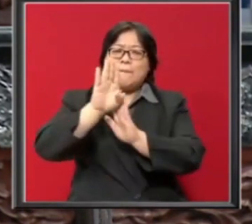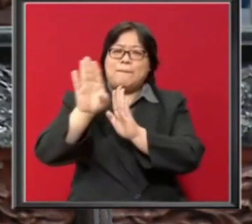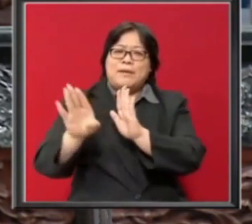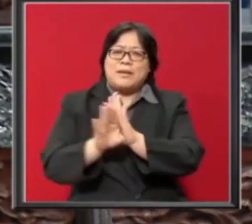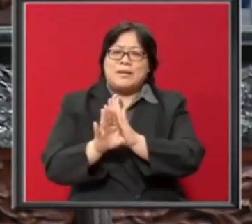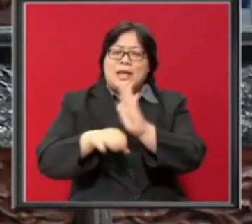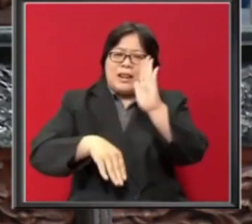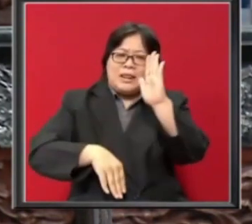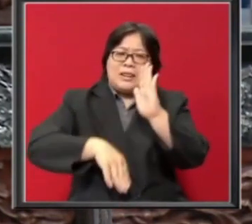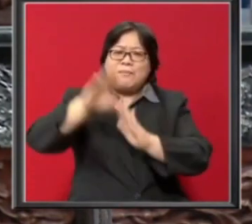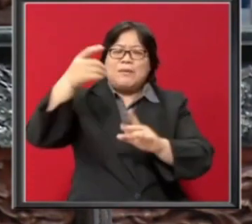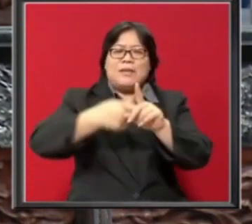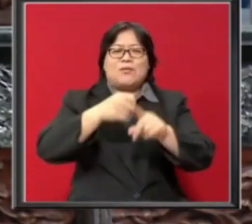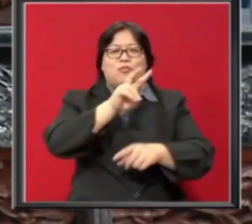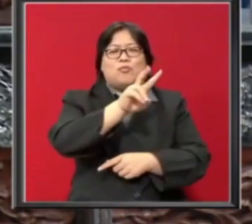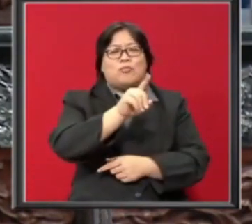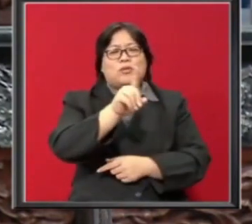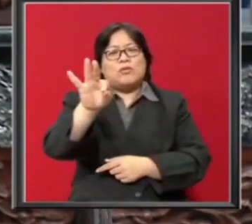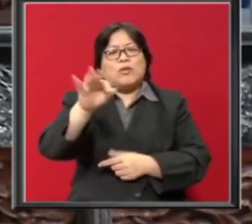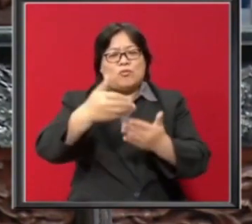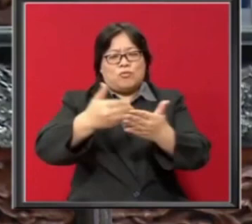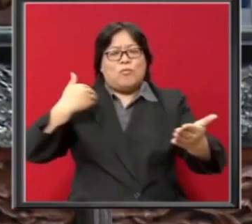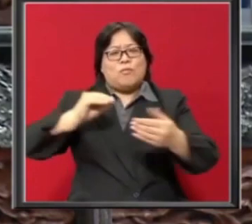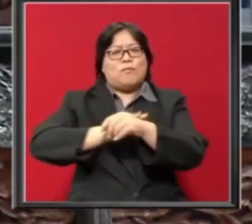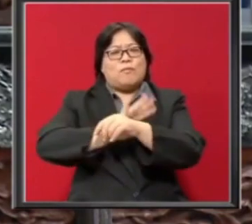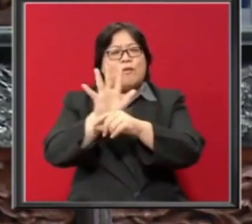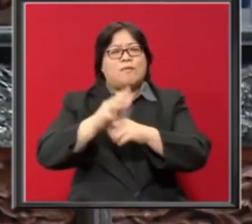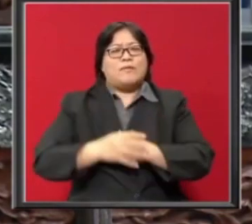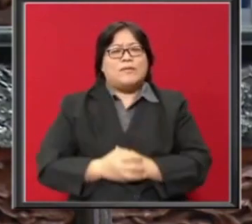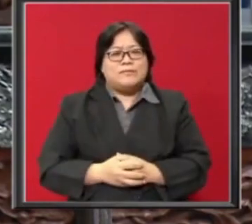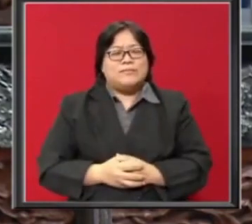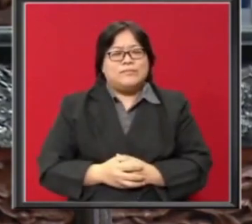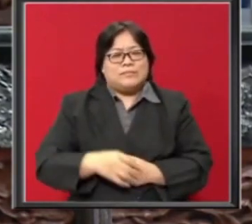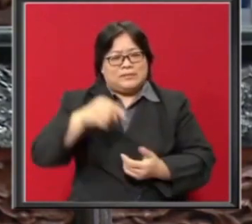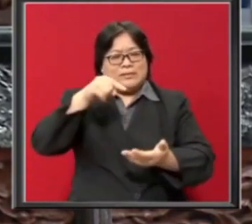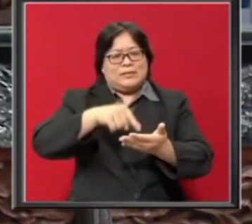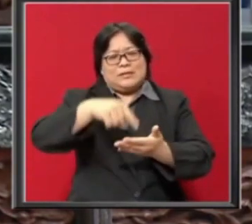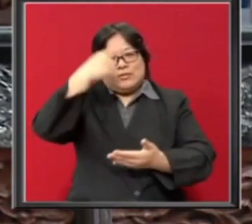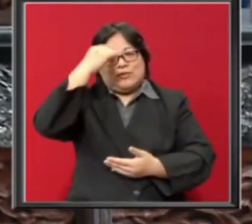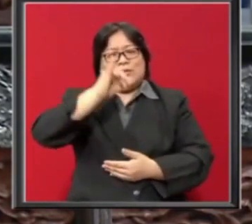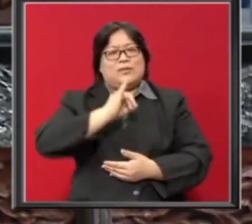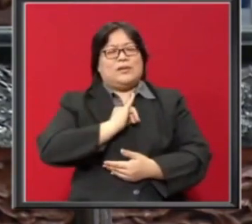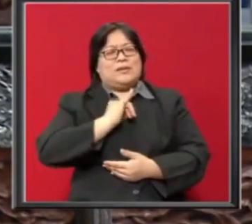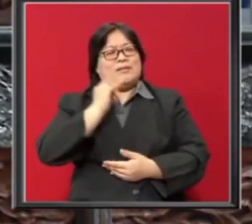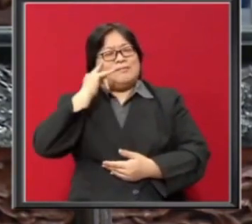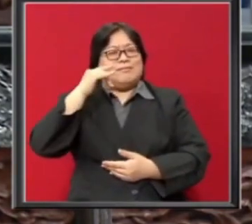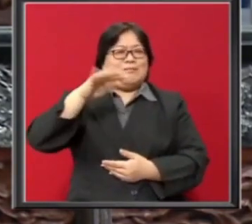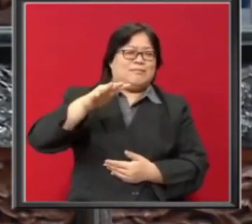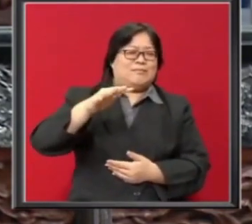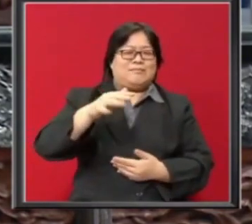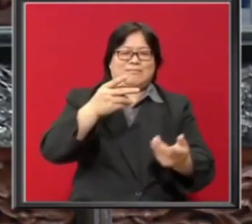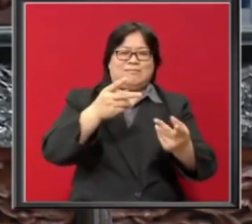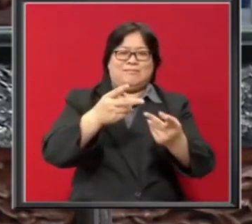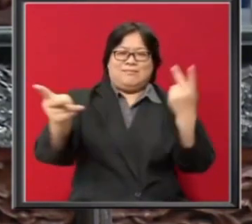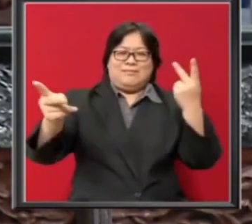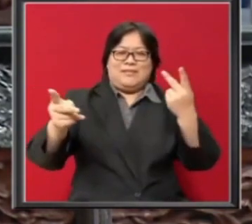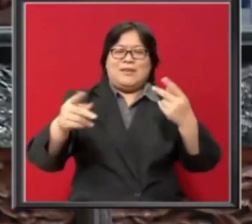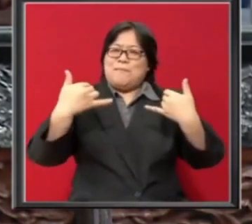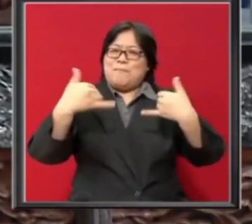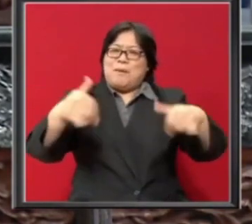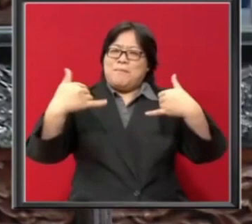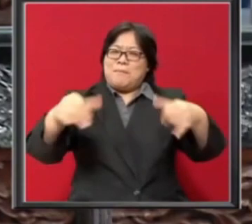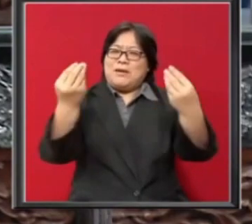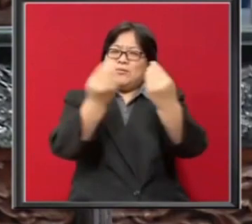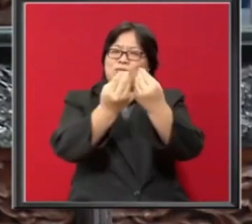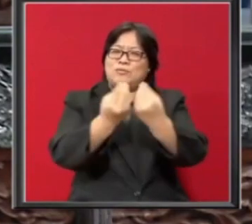biliun lebih GP 2019 sebelum komik ini bagi saya andaian yang tidak mulus Abah iniangka main